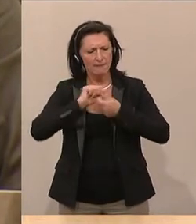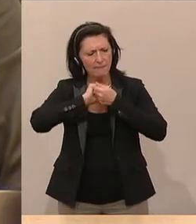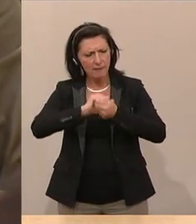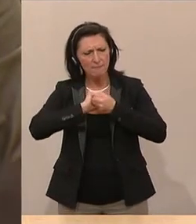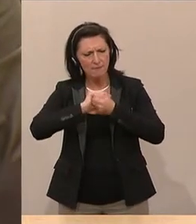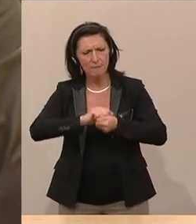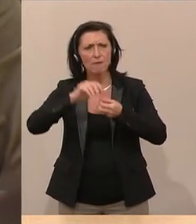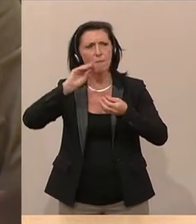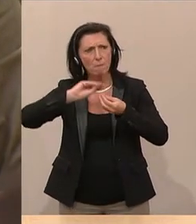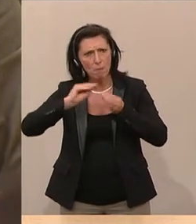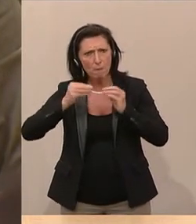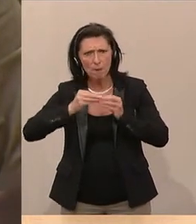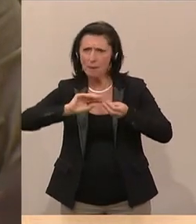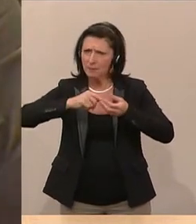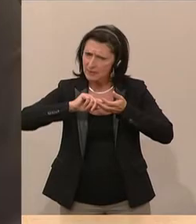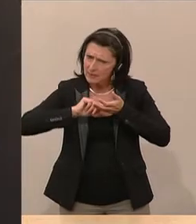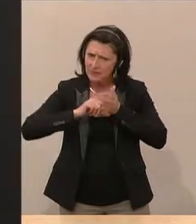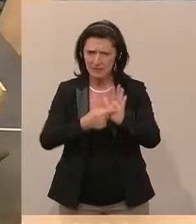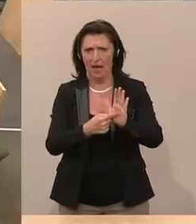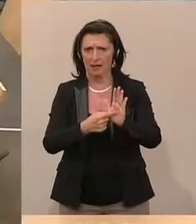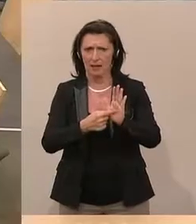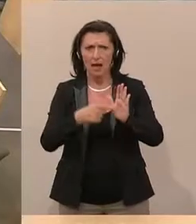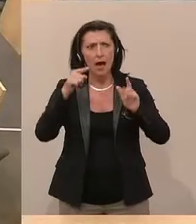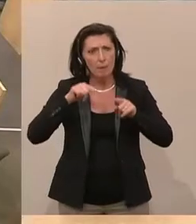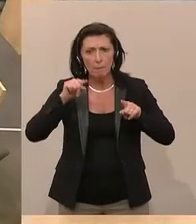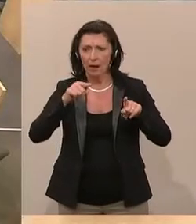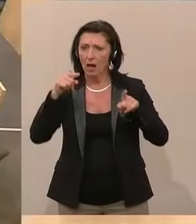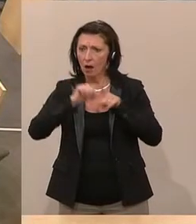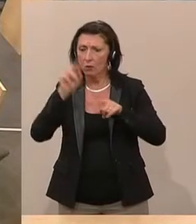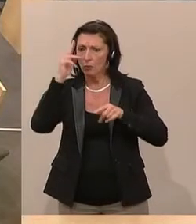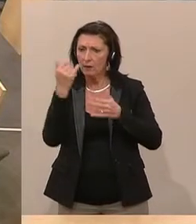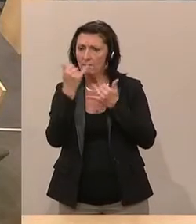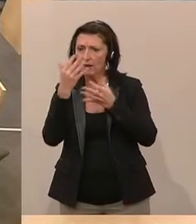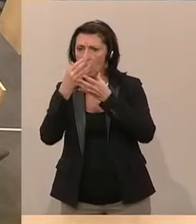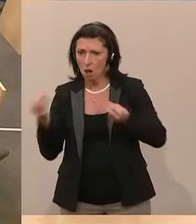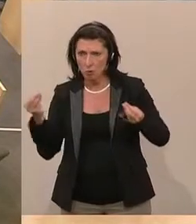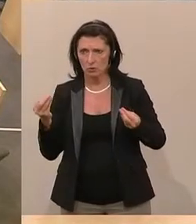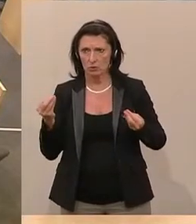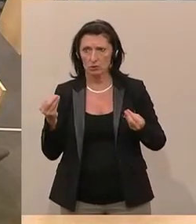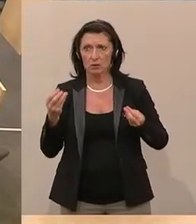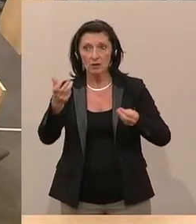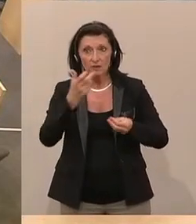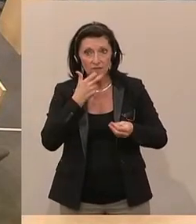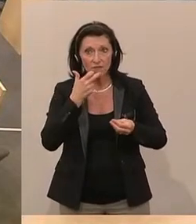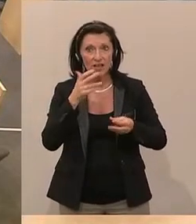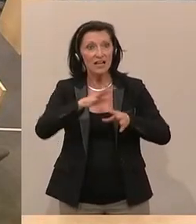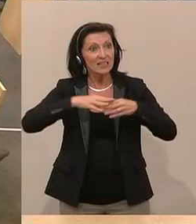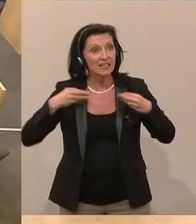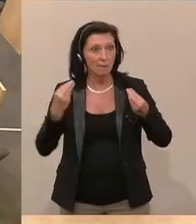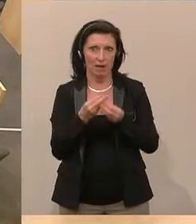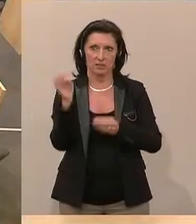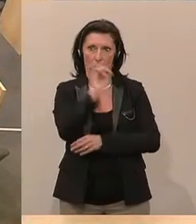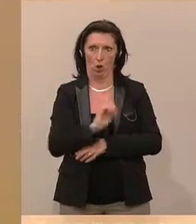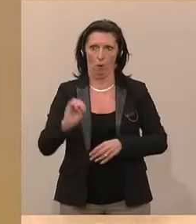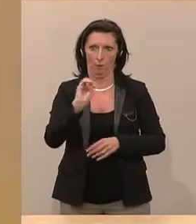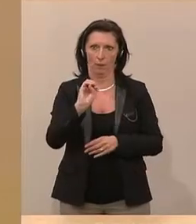auch aufzuzeigen und gleichzeitig aber auch an Lösungen zu arbeiten, im Sinne einer gemeinsamen europäischen Lösung.